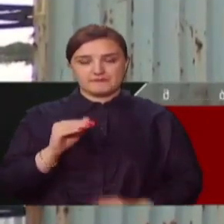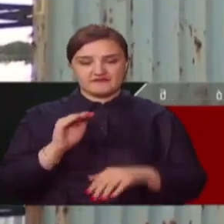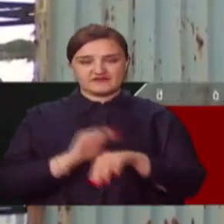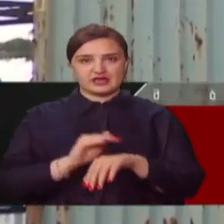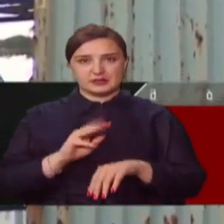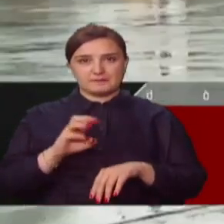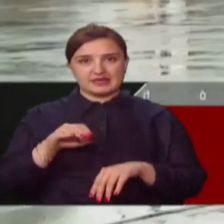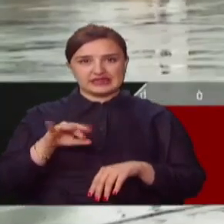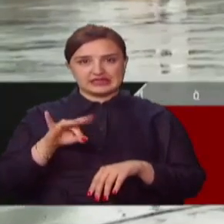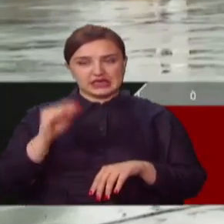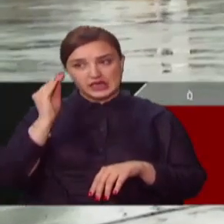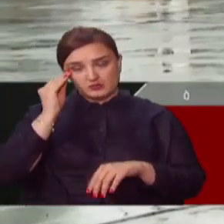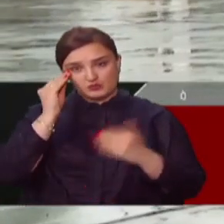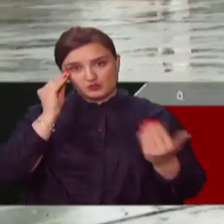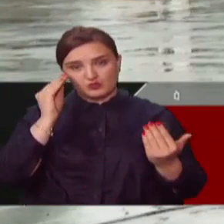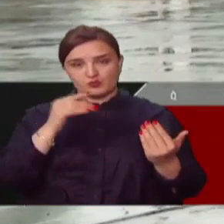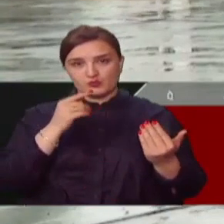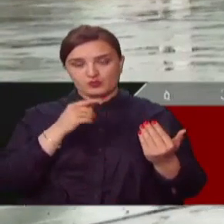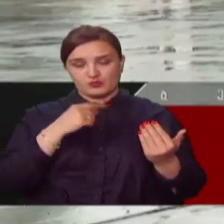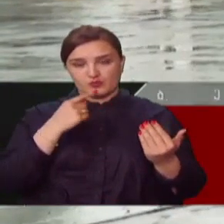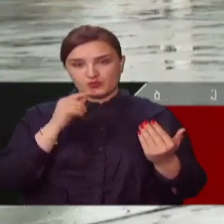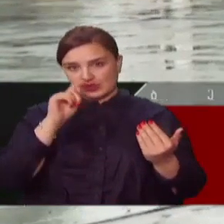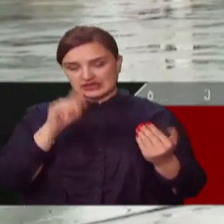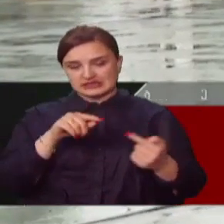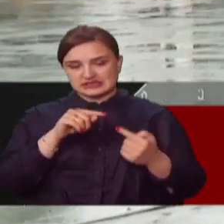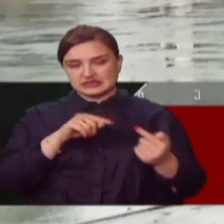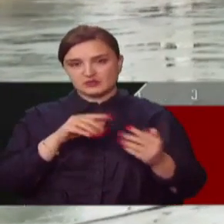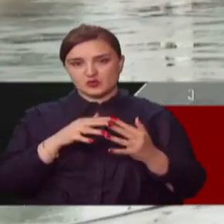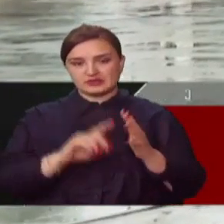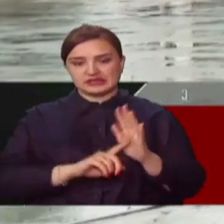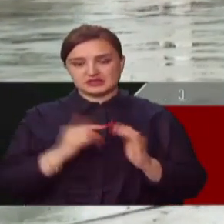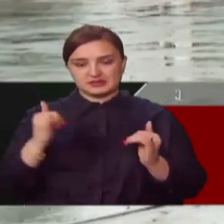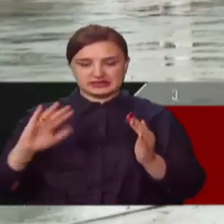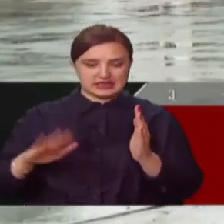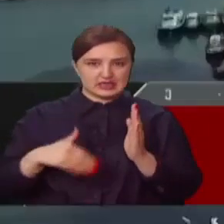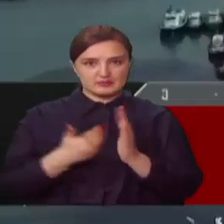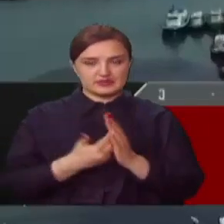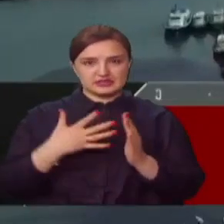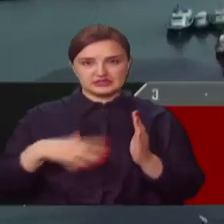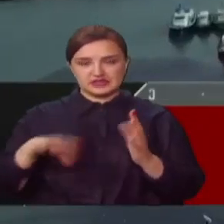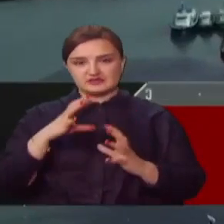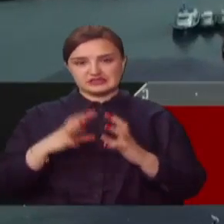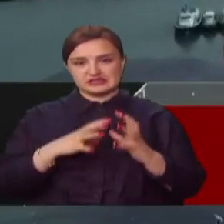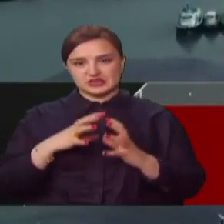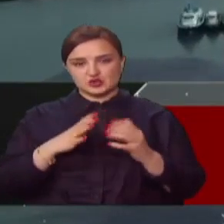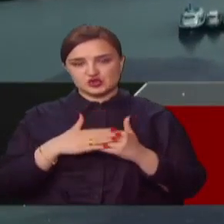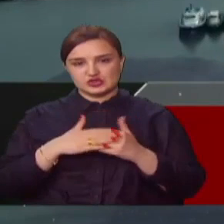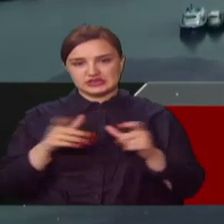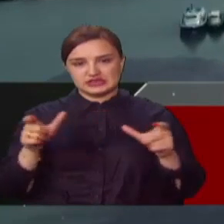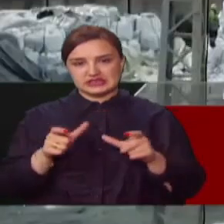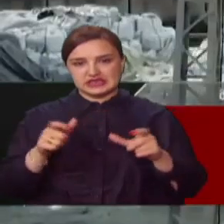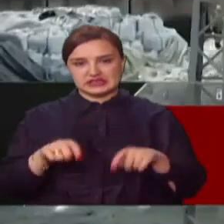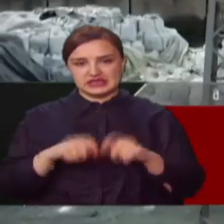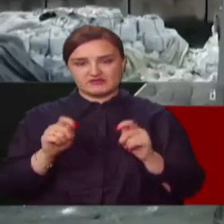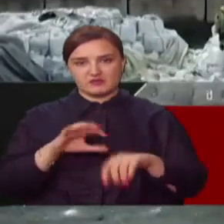ხელისუფლების პოზიცია გაამყარა და თქვა, რომ უკრაინის წინააღმდეგ ომის დაწყებიდან დღემდე საქართველოს მხრიდან საერთაშორისო სანქციების